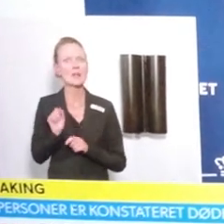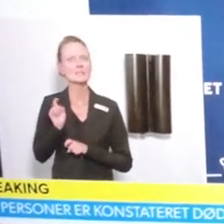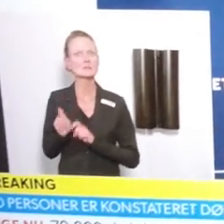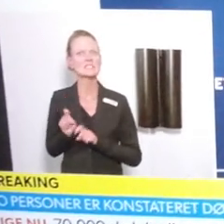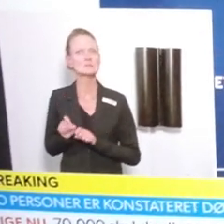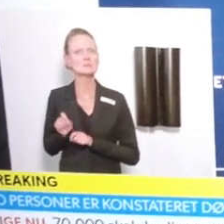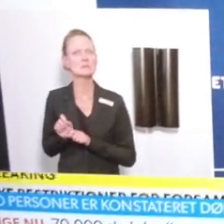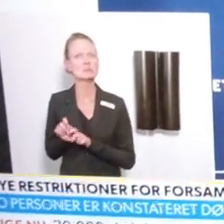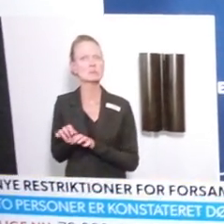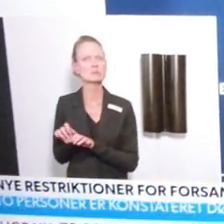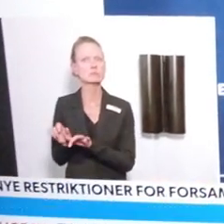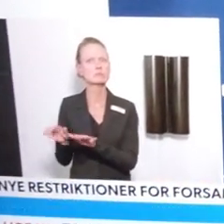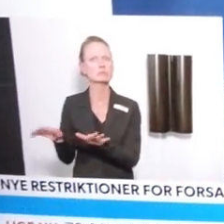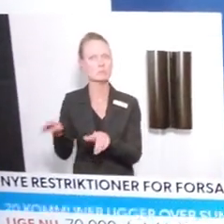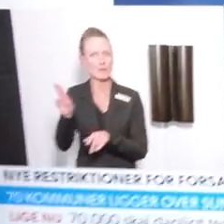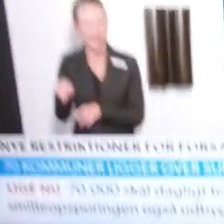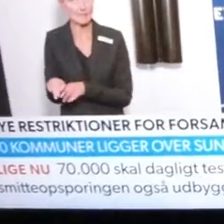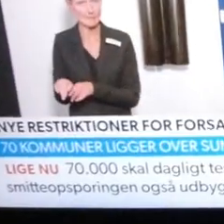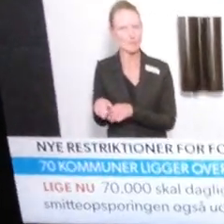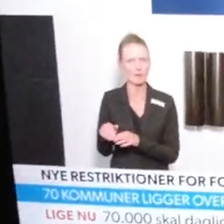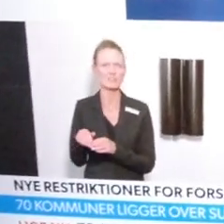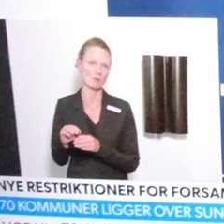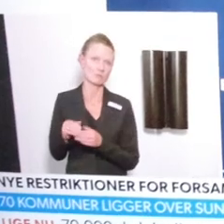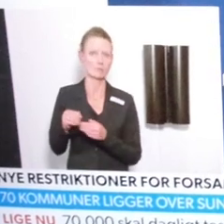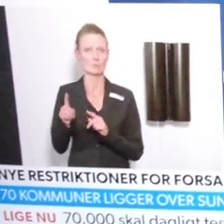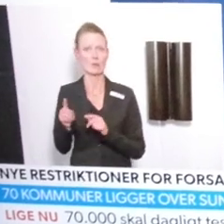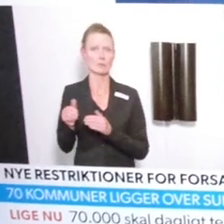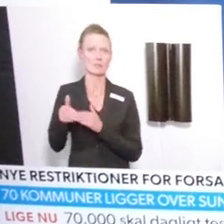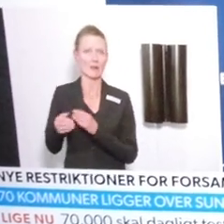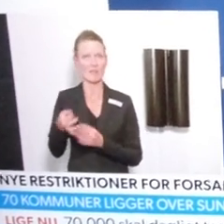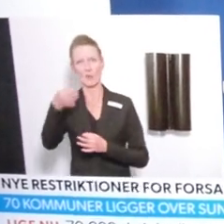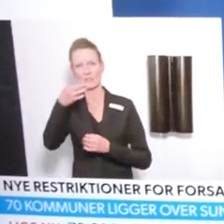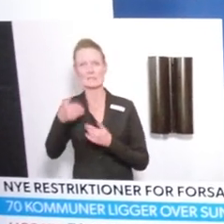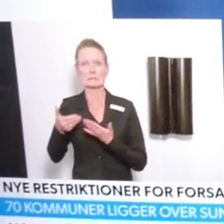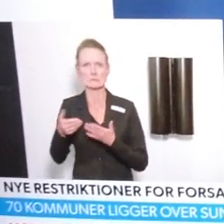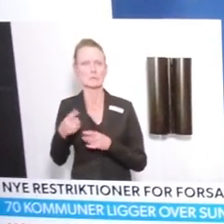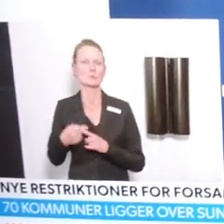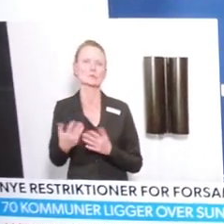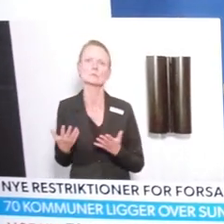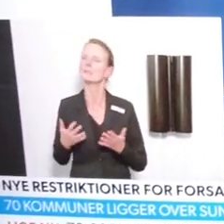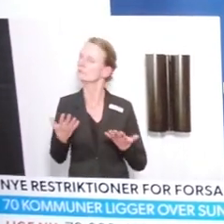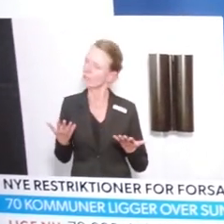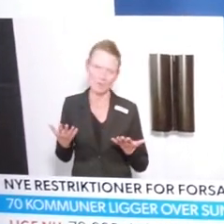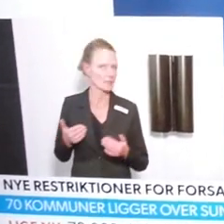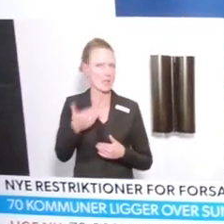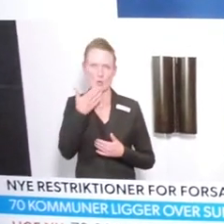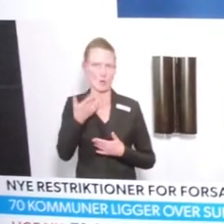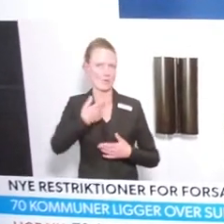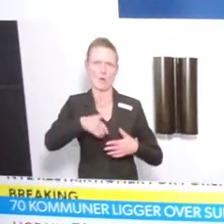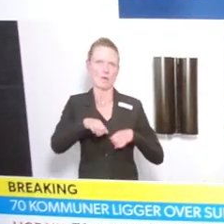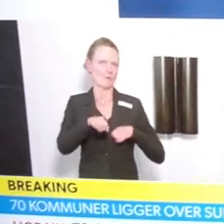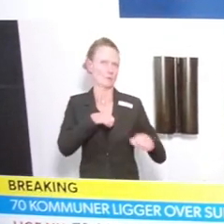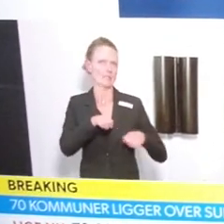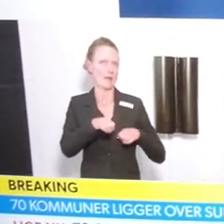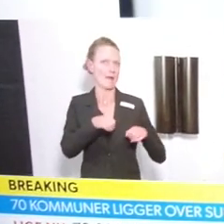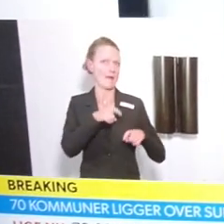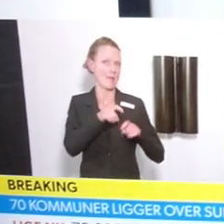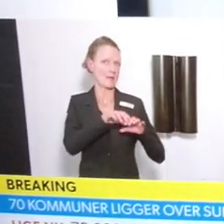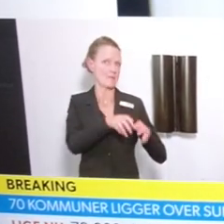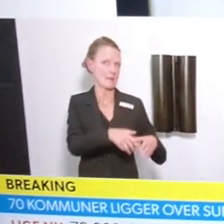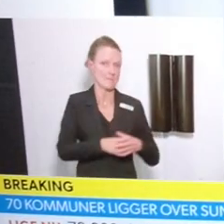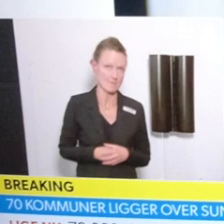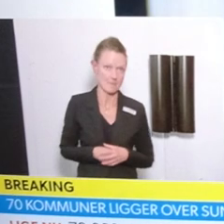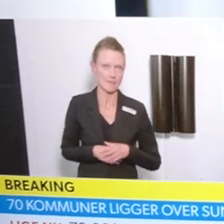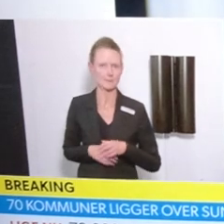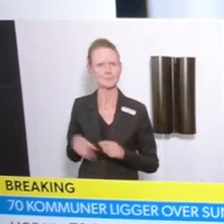Hvis det ikke stopper pressemødet her om 2 minutter. Det er sikkert for den enkelte, og heller ikke sikkert for vores håndtering af epidemien. Ja. Når nu fester er